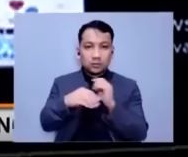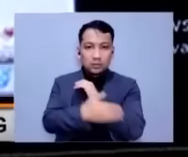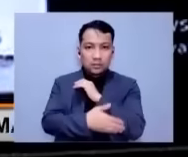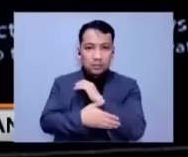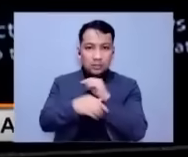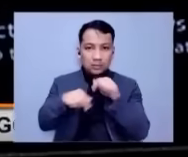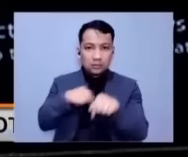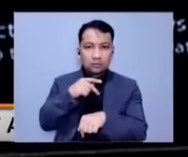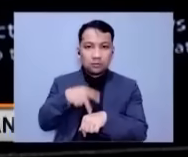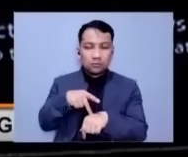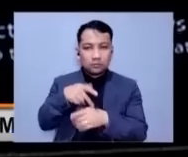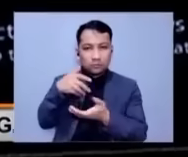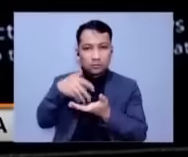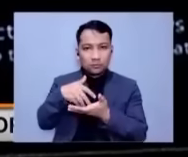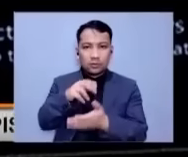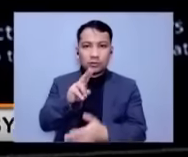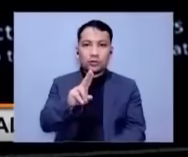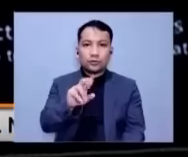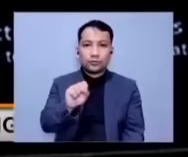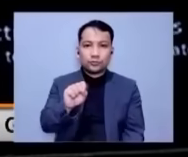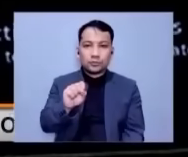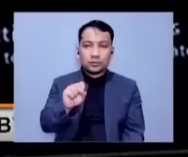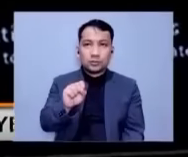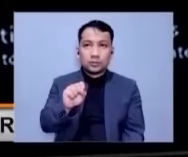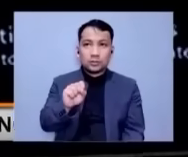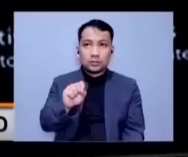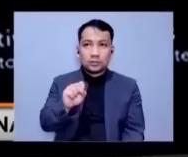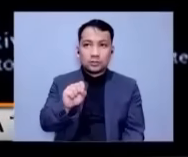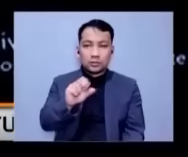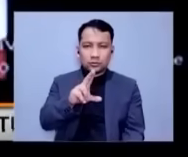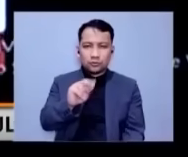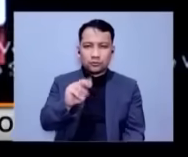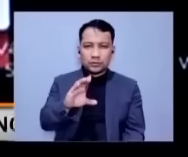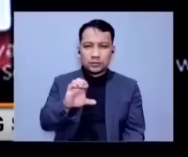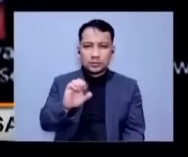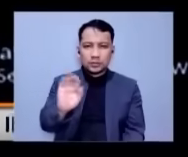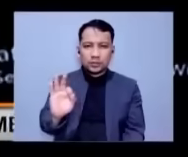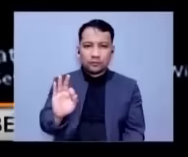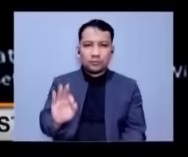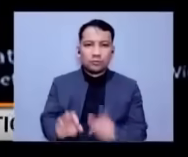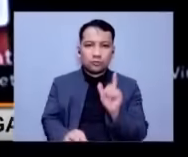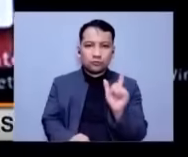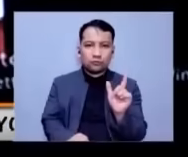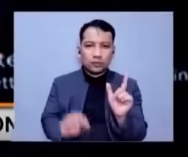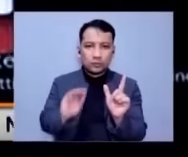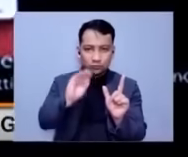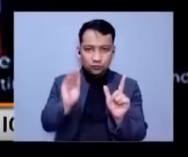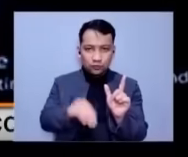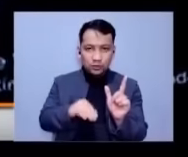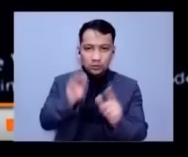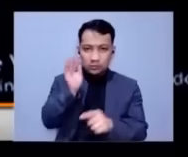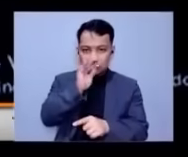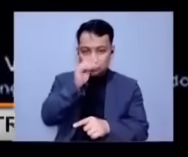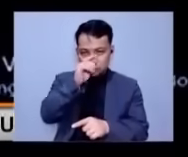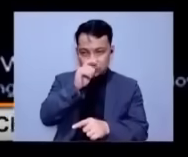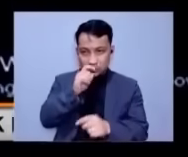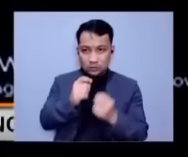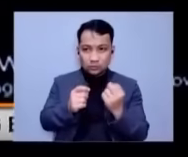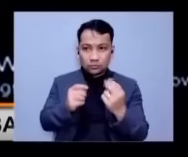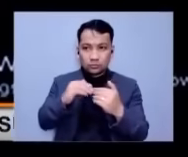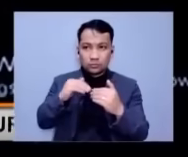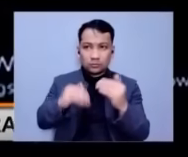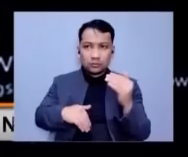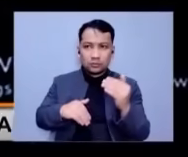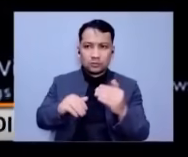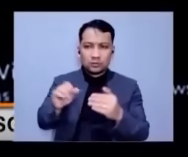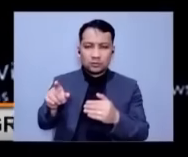sa pag-aaral ng United Nations Children's Fund o UNICEF, 20% ng mga Pilipinong edad 12 hanggang 17 na gumagamit